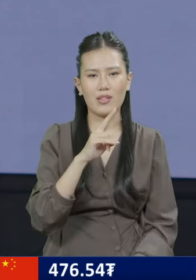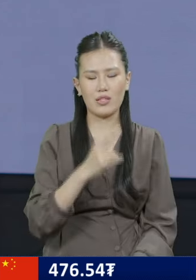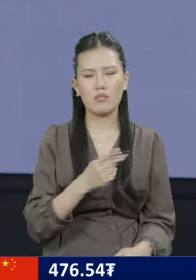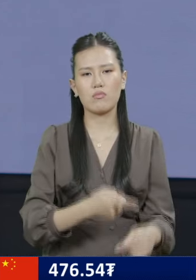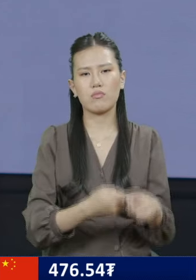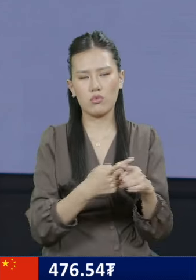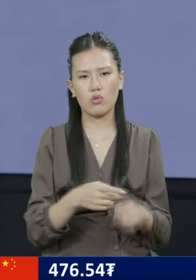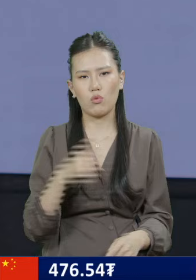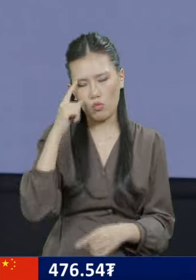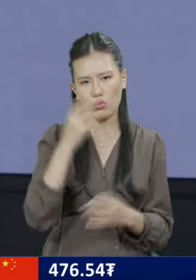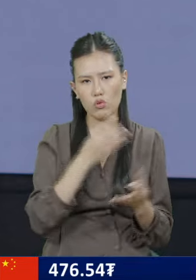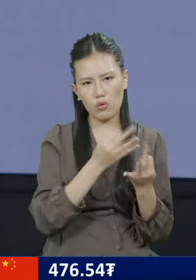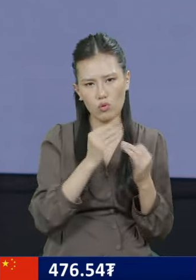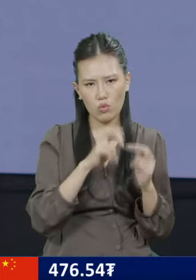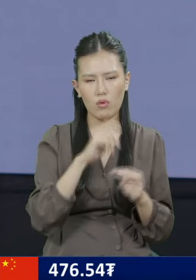статистикийн хорооноос мэдээллээ.